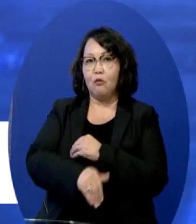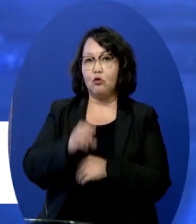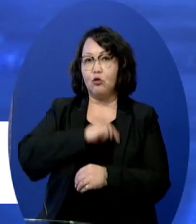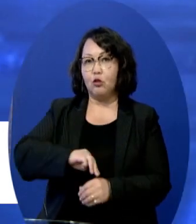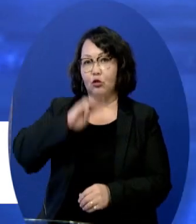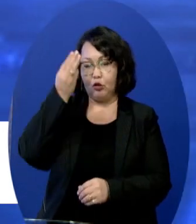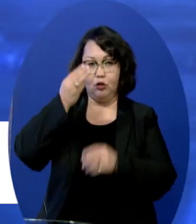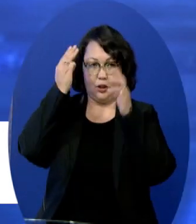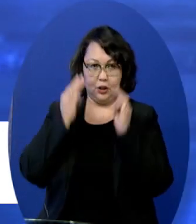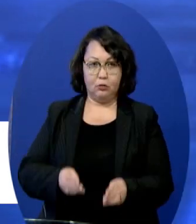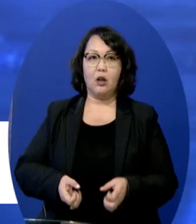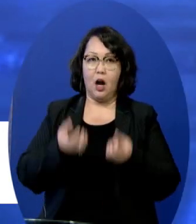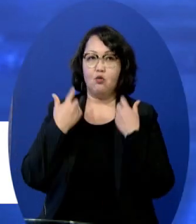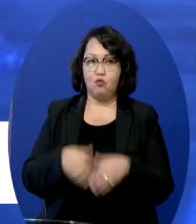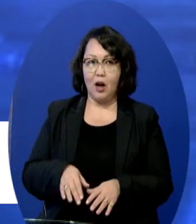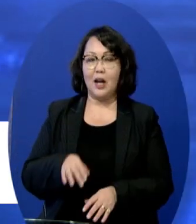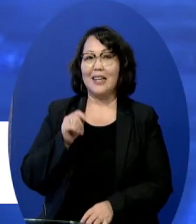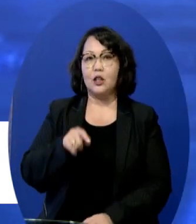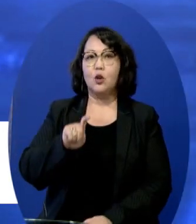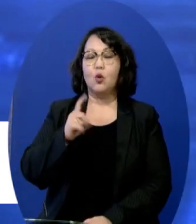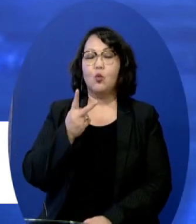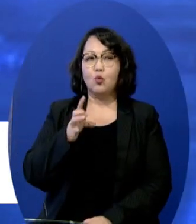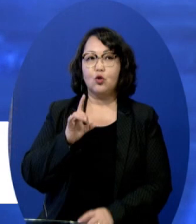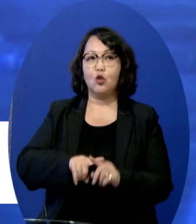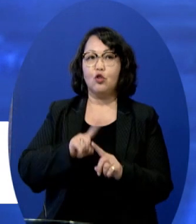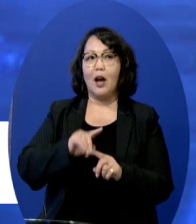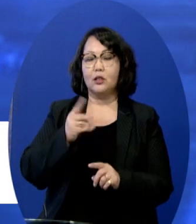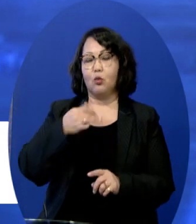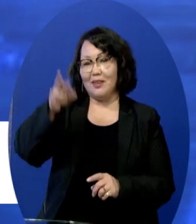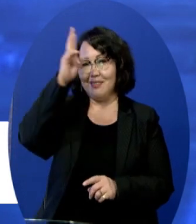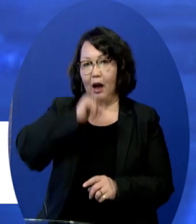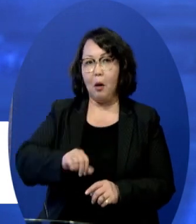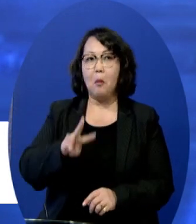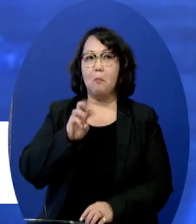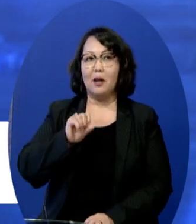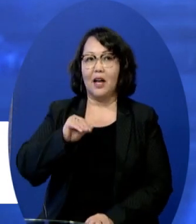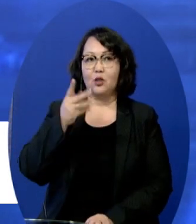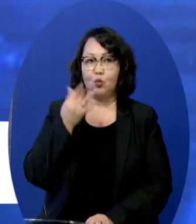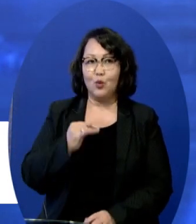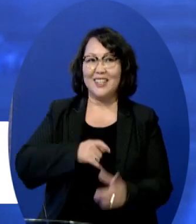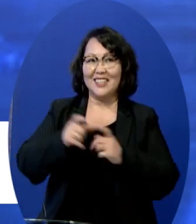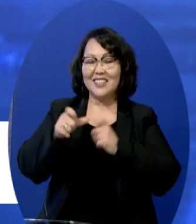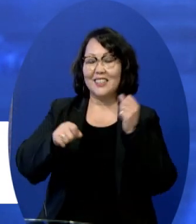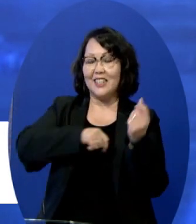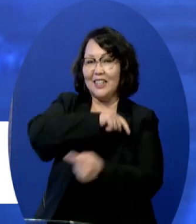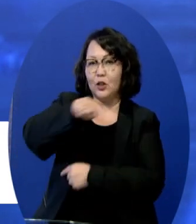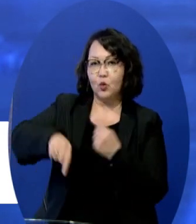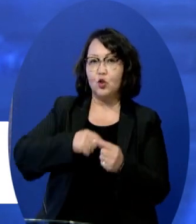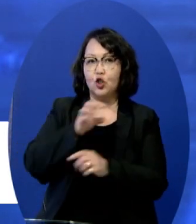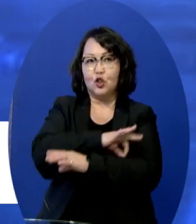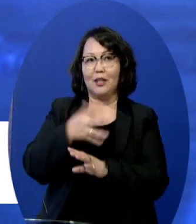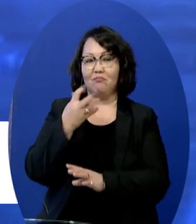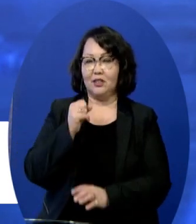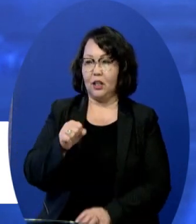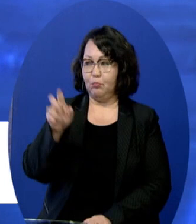шийдвэрүүд гаргалаа. За энэ үрэнд бол хүнс өдөжихөй амдар хэрэгжиж байгаа мал аж ахуйн эдийн засгийн хэрэгслийг нэмэгдүүлэх төслөөс 5 сая доллар буюу нийтдээ